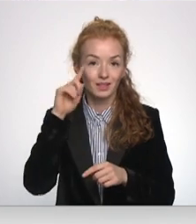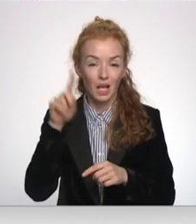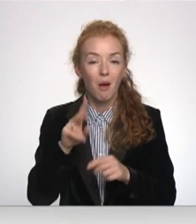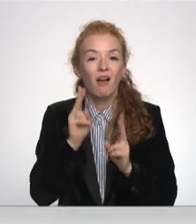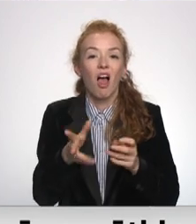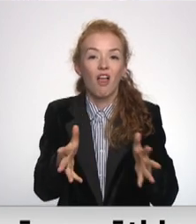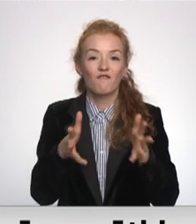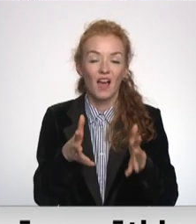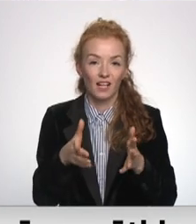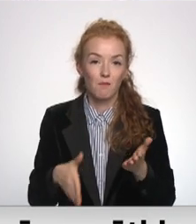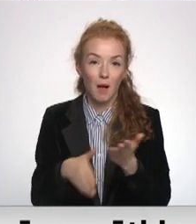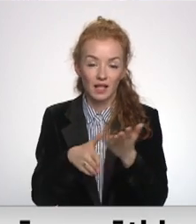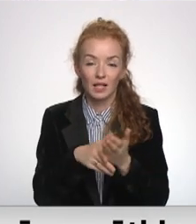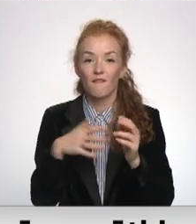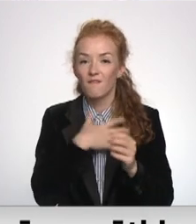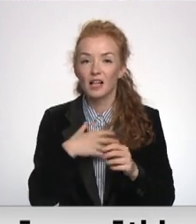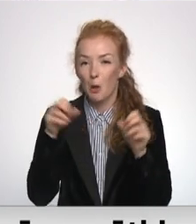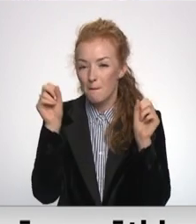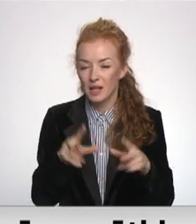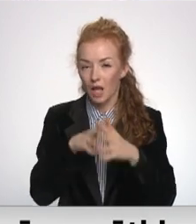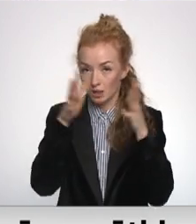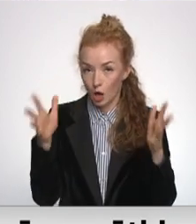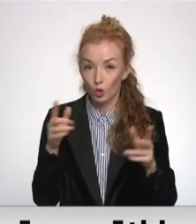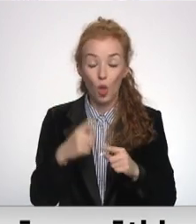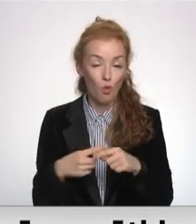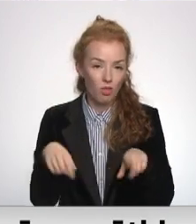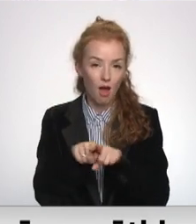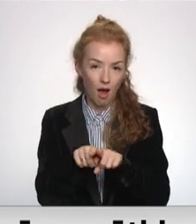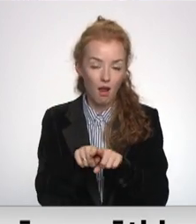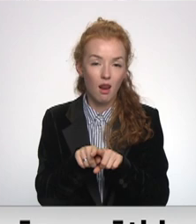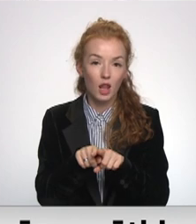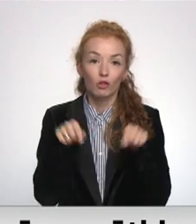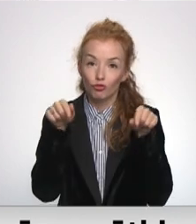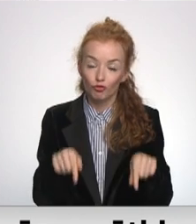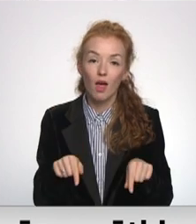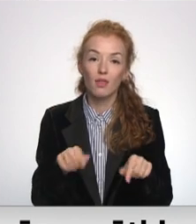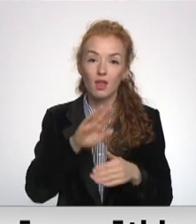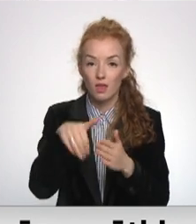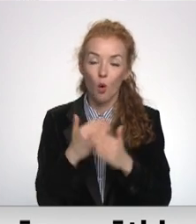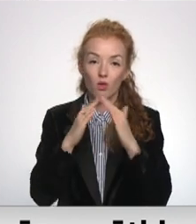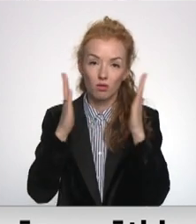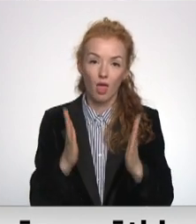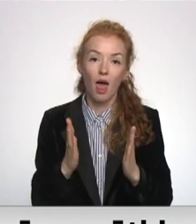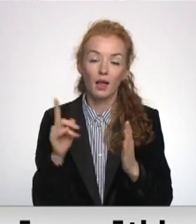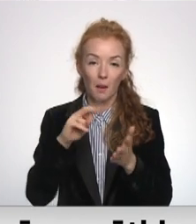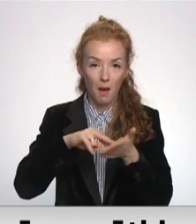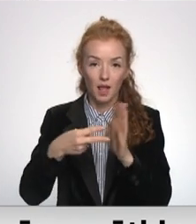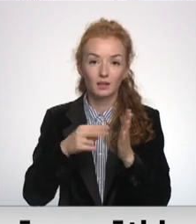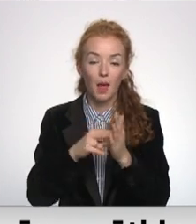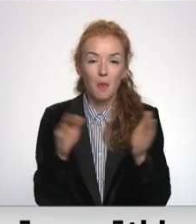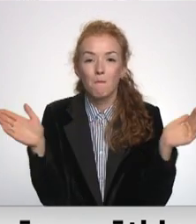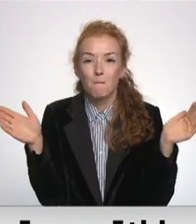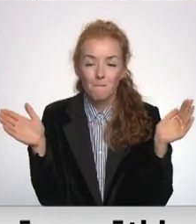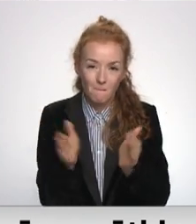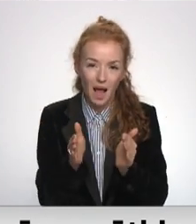efektīva palīdzība prasa tiešām ļoti lielu specializāciju. Un arī tad šeit jaunieki ir paredzēta viena atsevišķa neliela